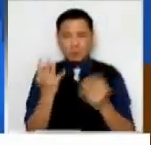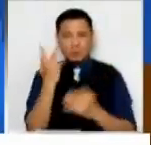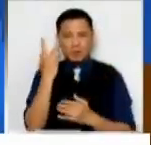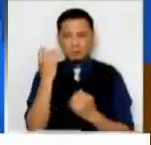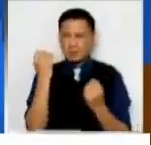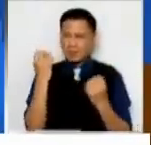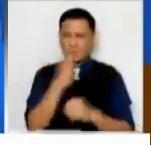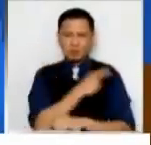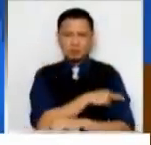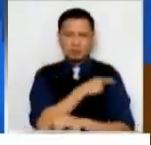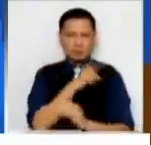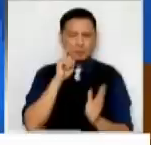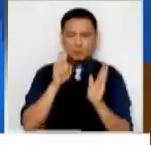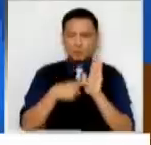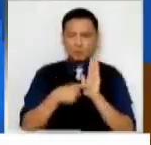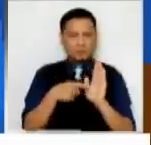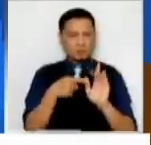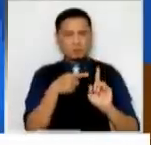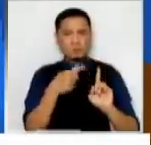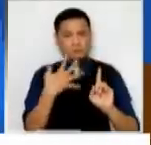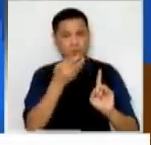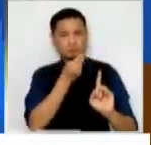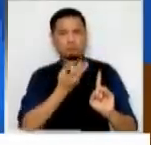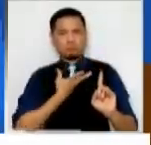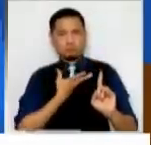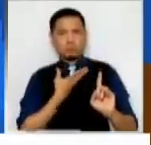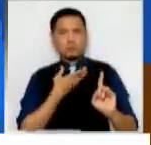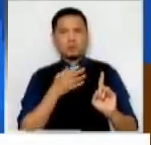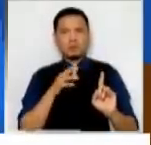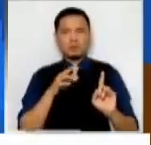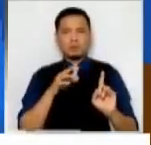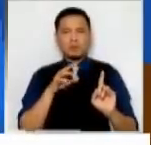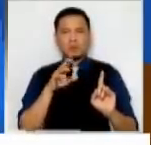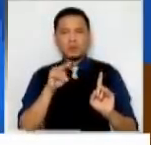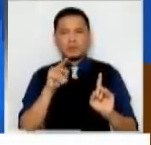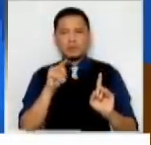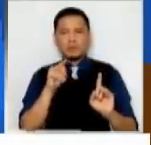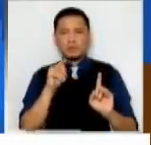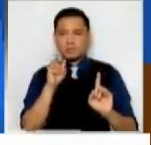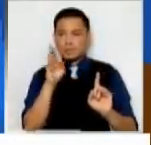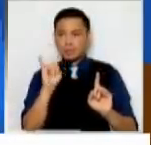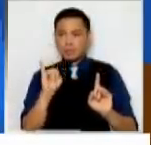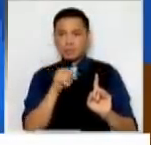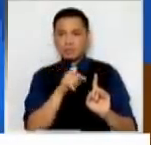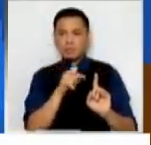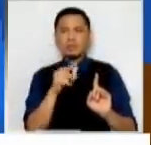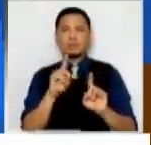na nabalita ho natin dyan sa NKTI, ang mga pasyente ho ay nasa